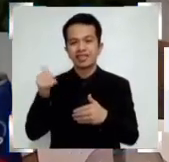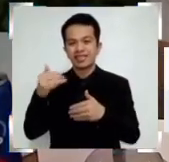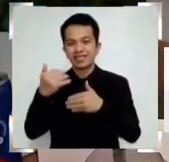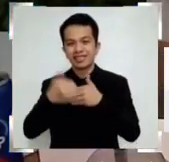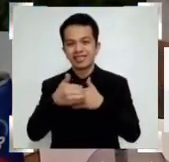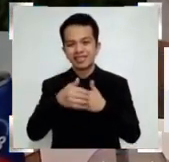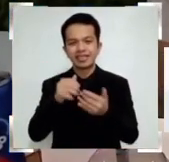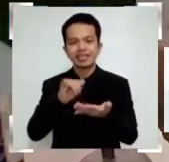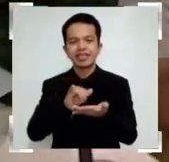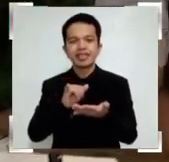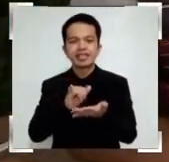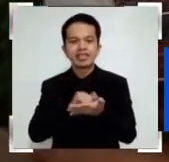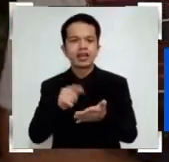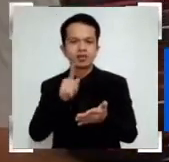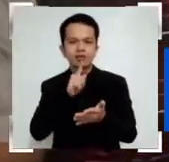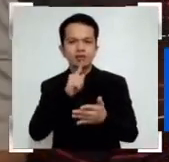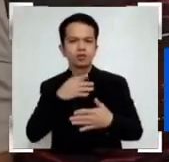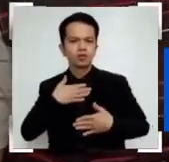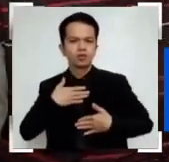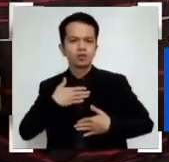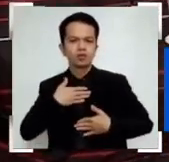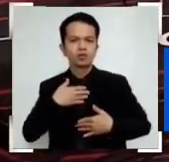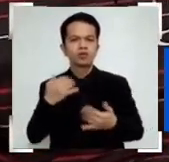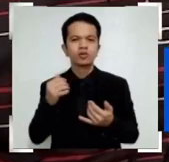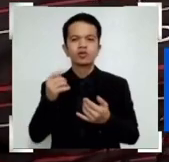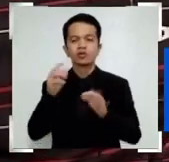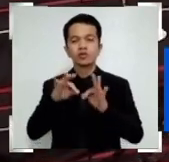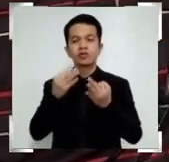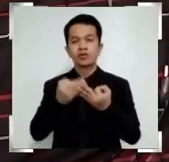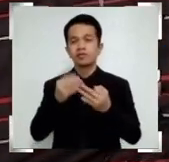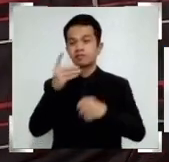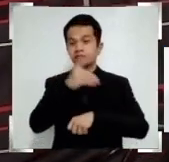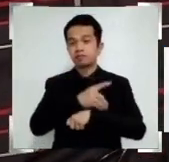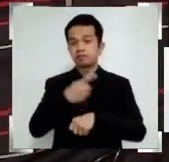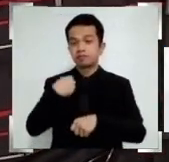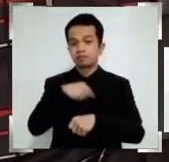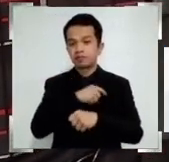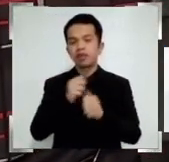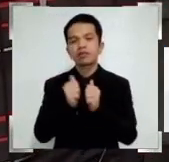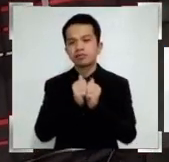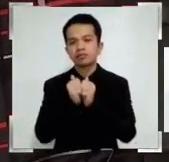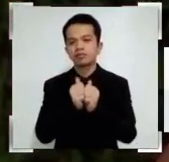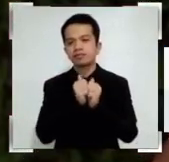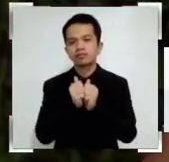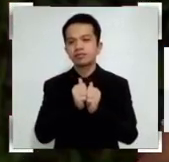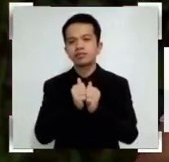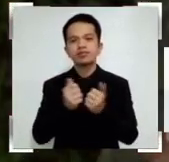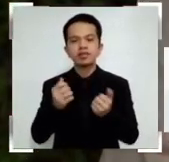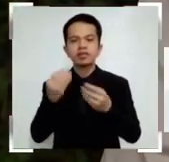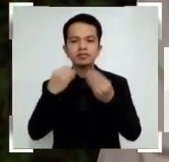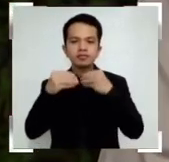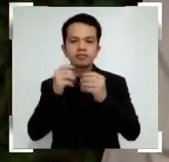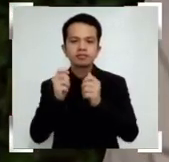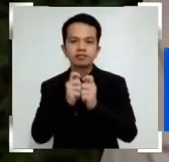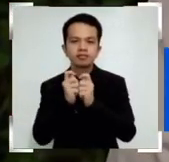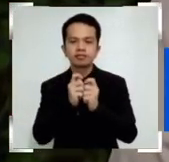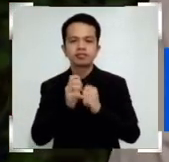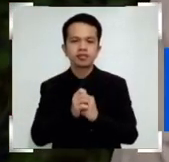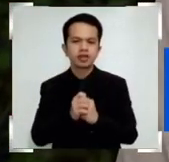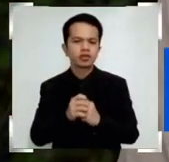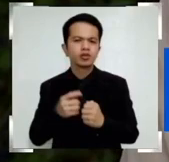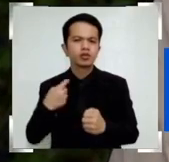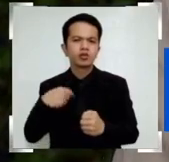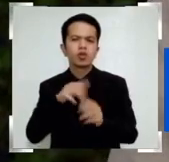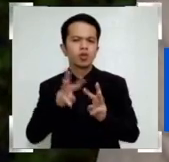Since Friday, it's family day para meron rin kaming time mag-bond as a family tapos kumain together. Sulit naman. Iwas traffic